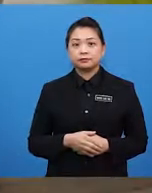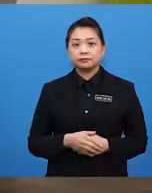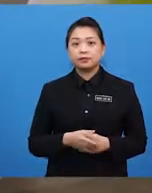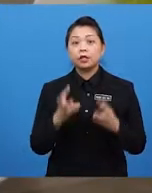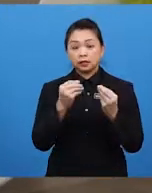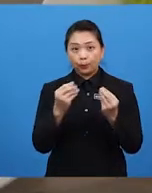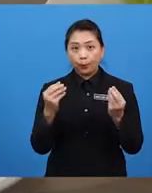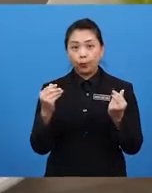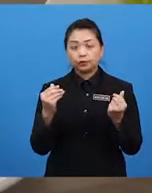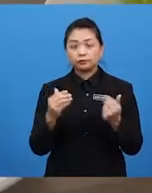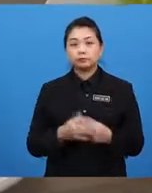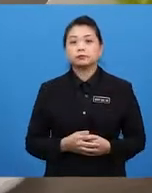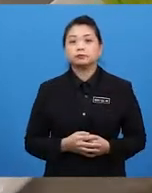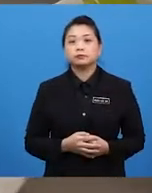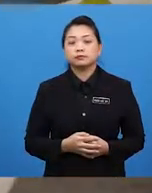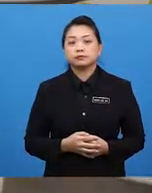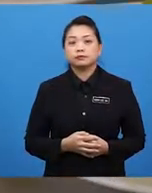Hai tepung gandum